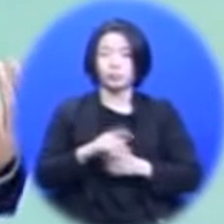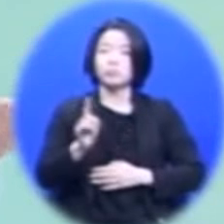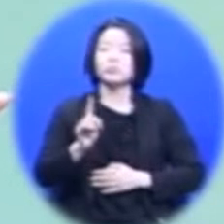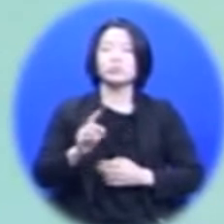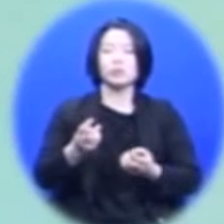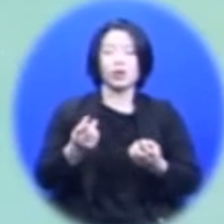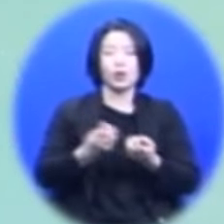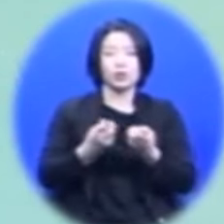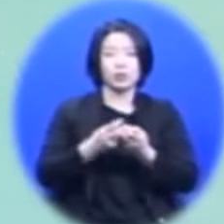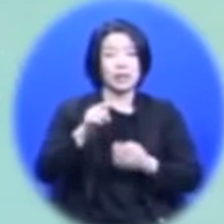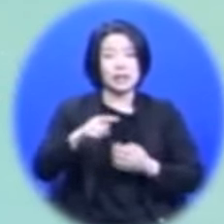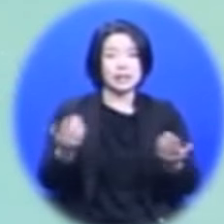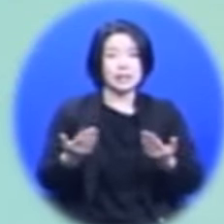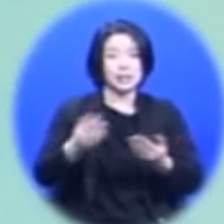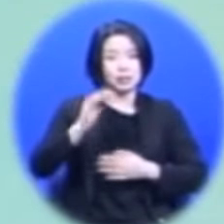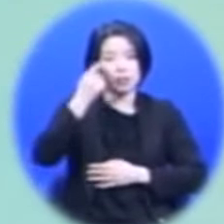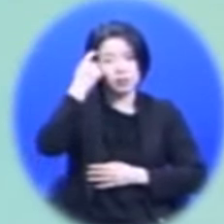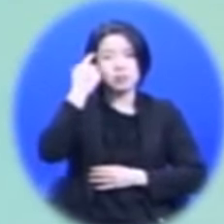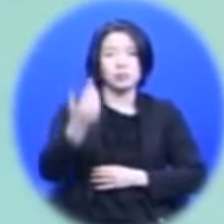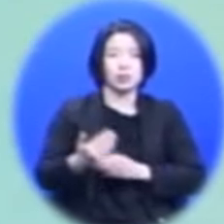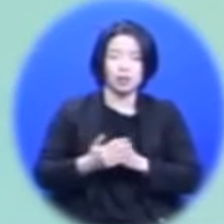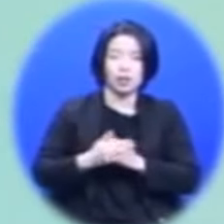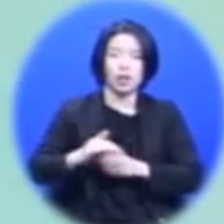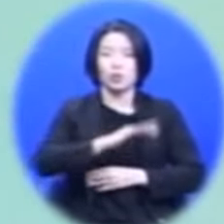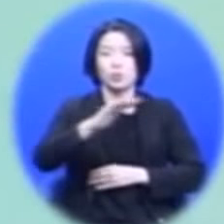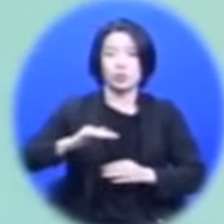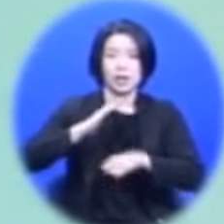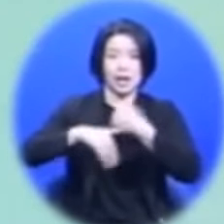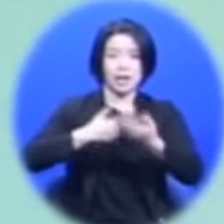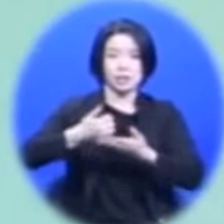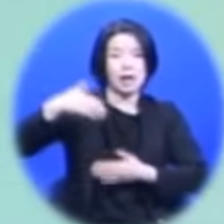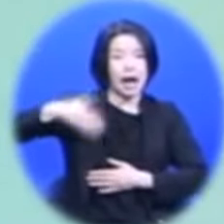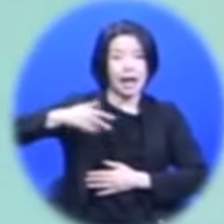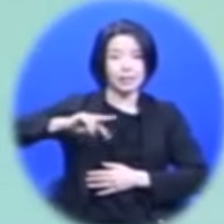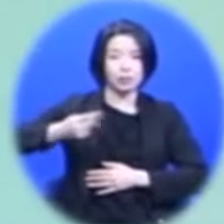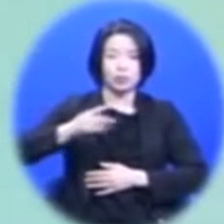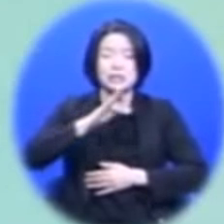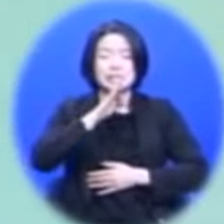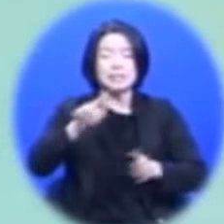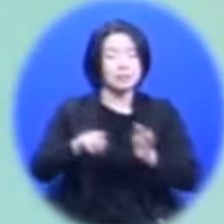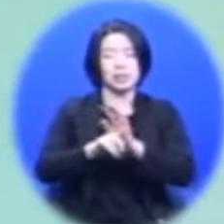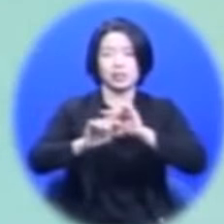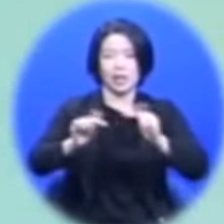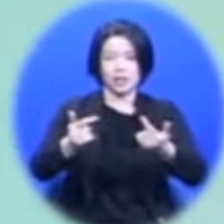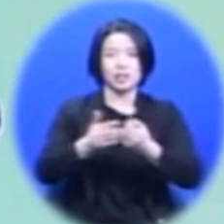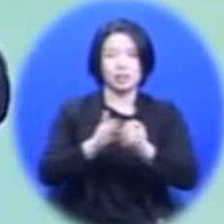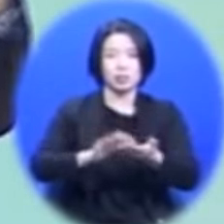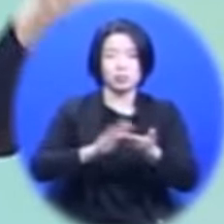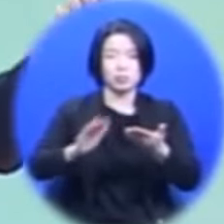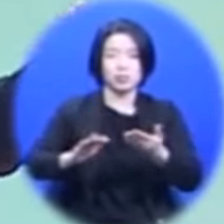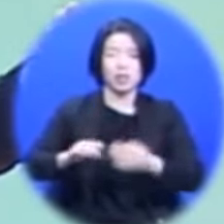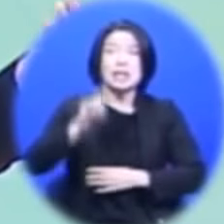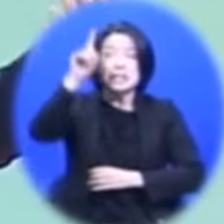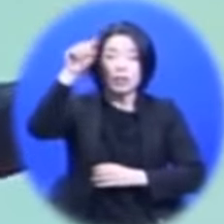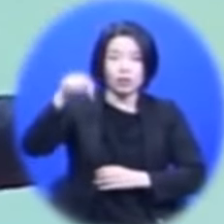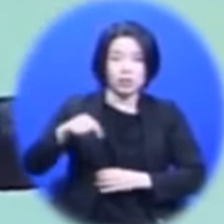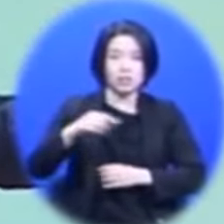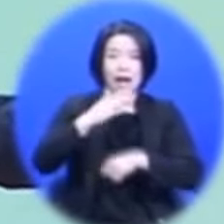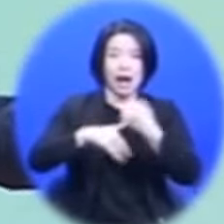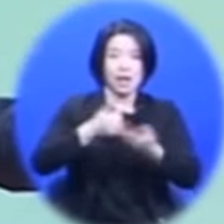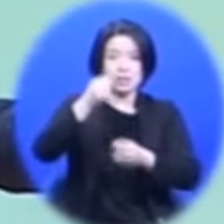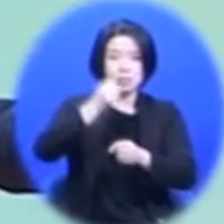어떻게 이렇게 일이 되었죠? 우리가 하나님을 아직도 진짜 믿는 게 아니에요. 여러분 천지를